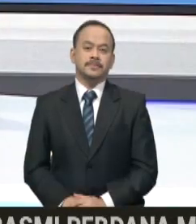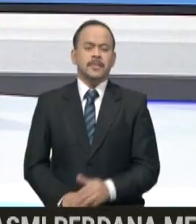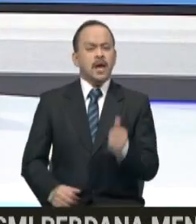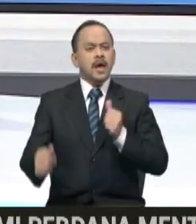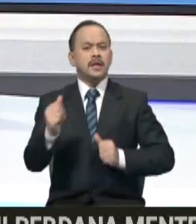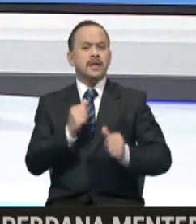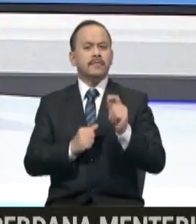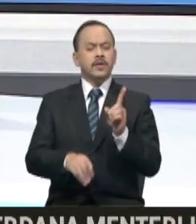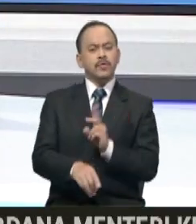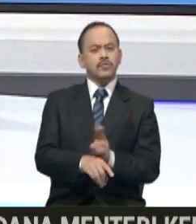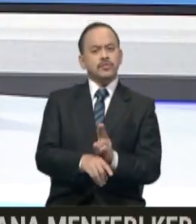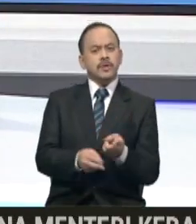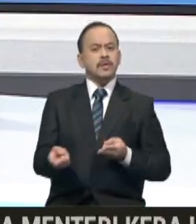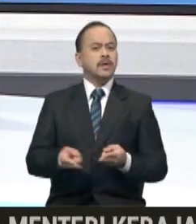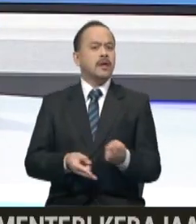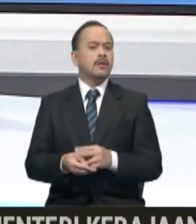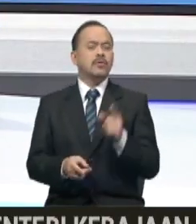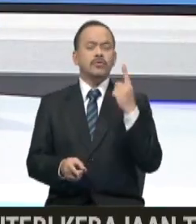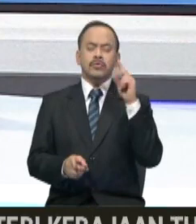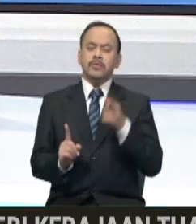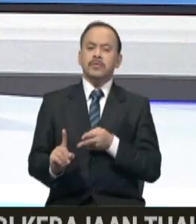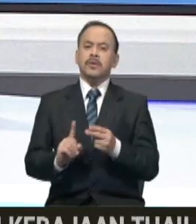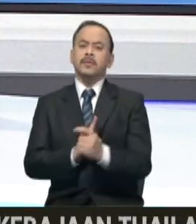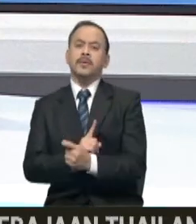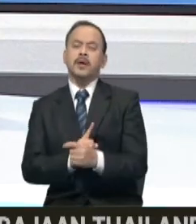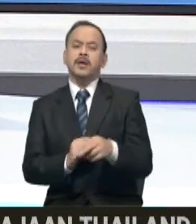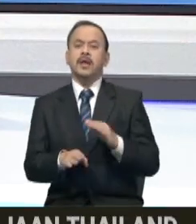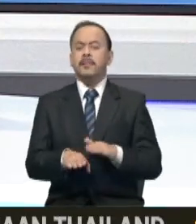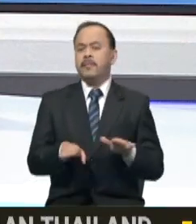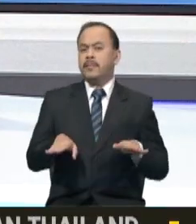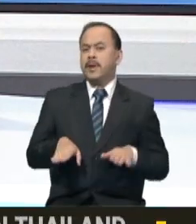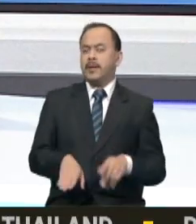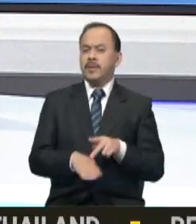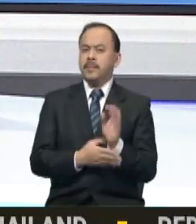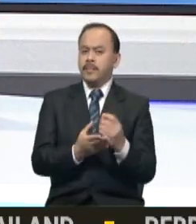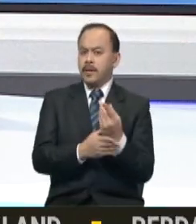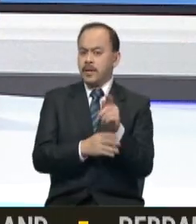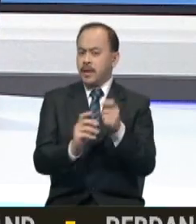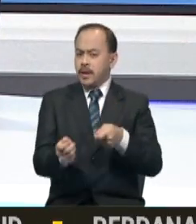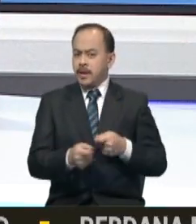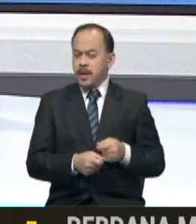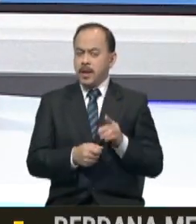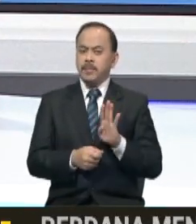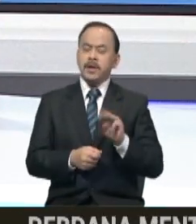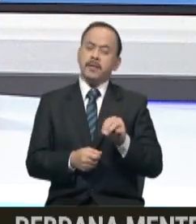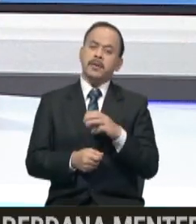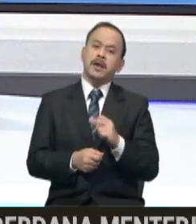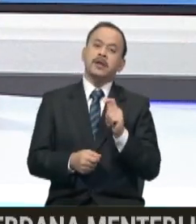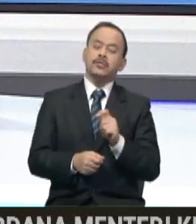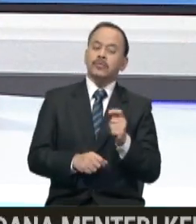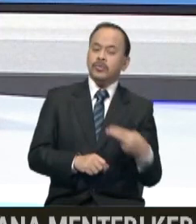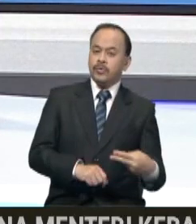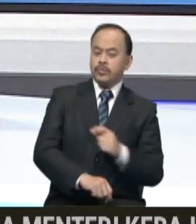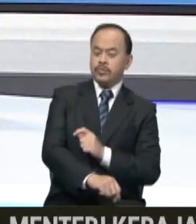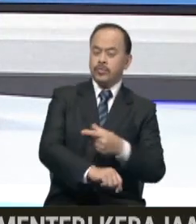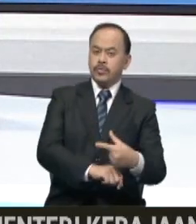Aktiviti perusahaan oleh para pengusaha tempatan di beberapa tapak perusahaan pertanian di daerah Brunei dan Muara dan daerah Tutong menjadi